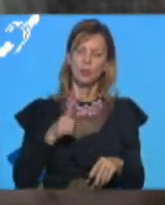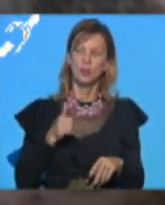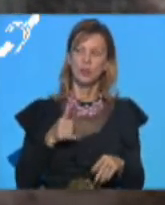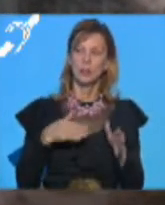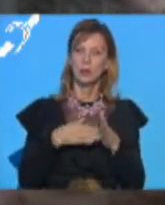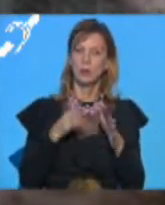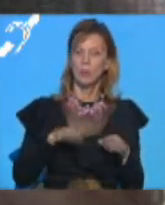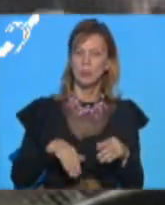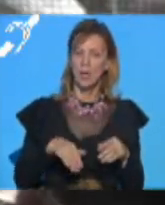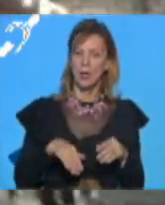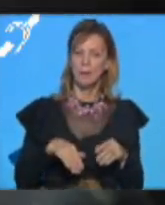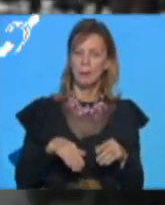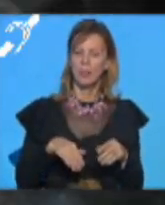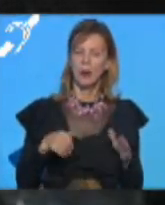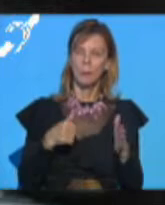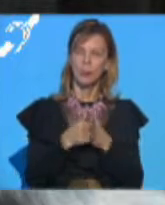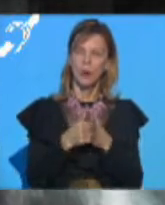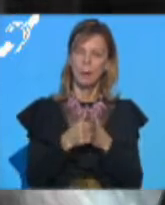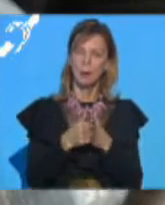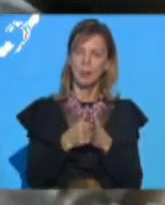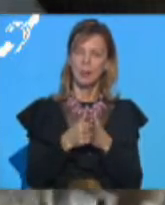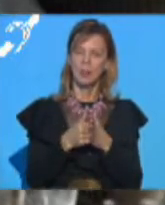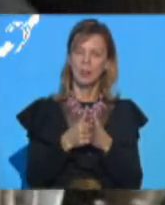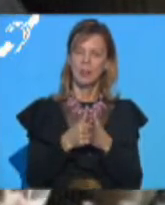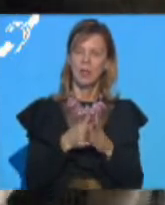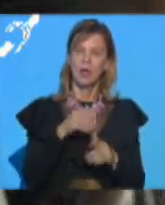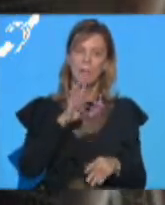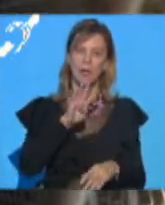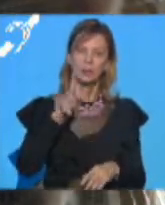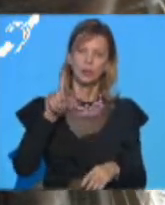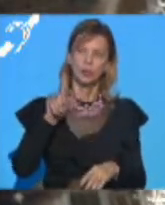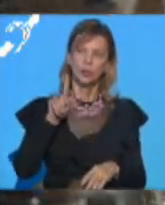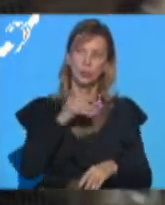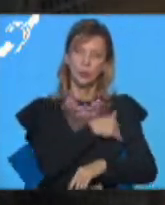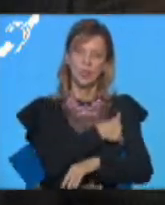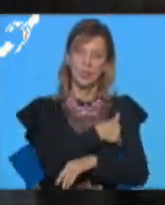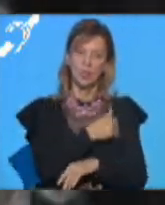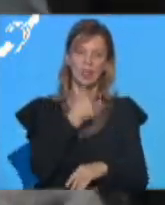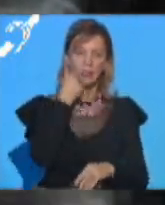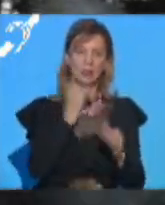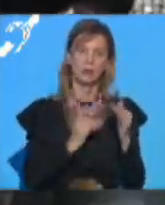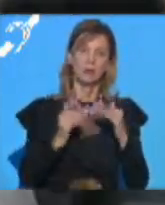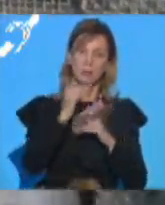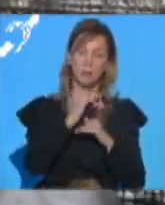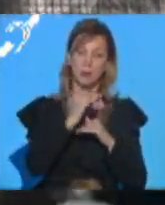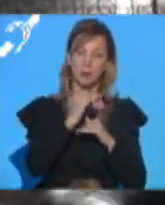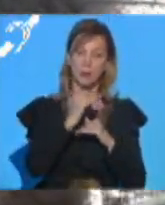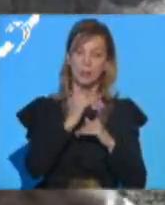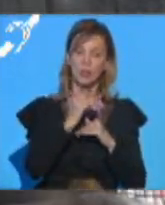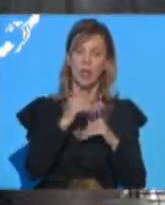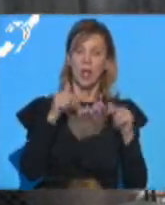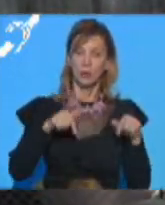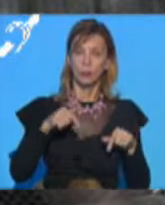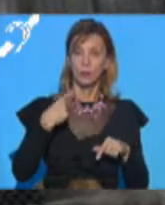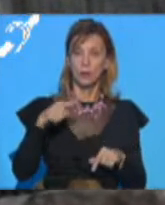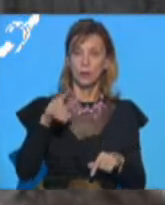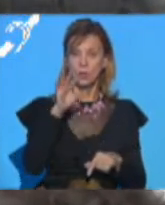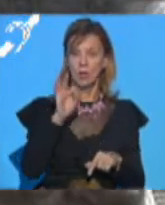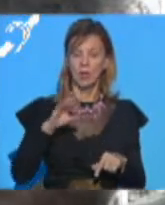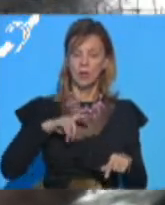Trebuie să aibă în jur de 41 de grade, când depășește 100% e